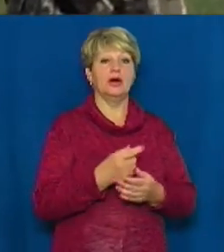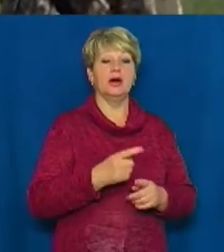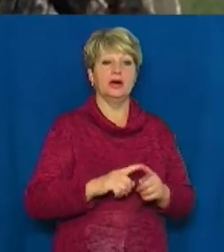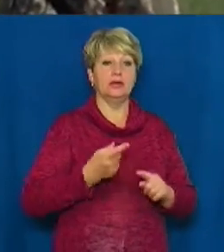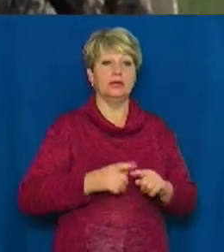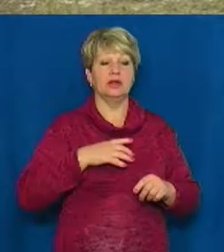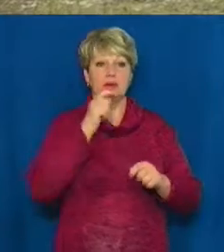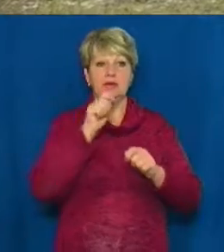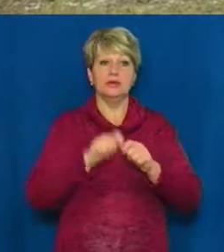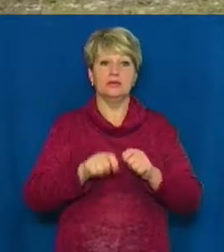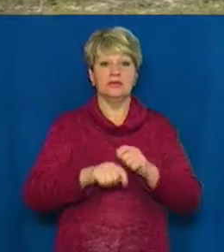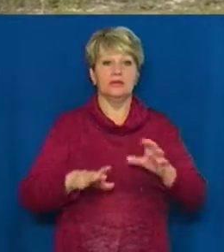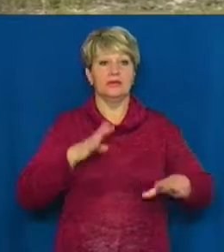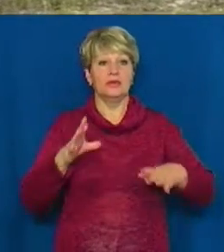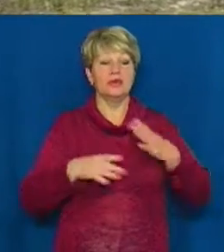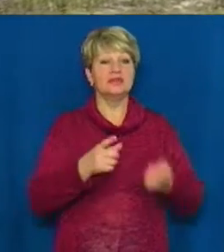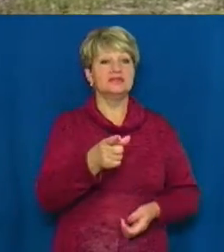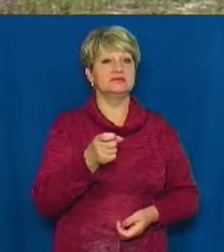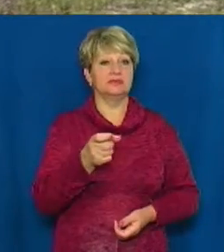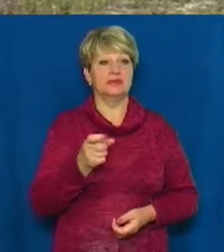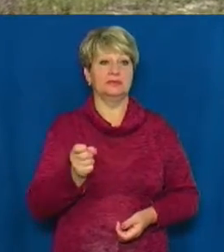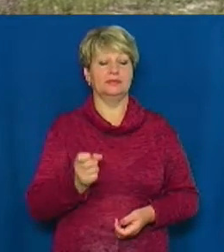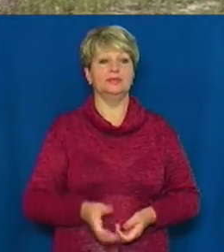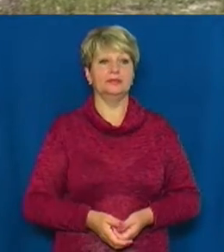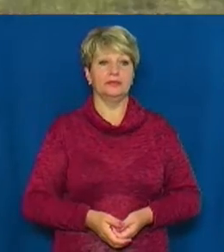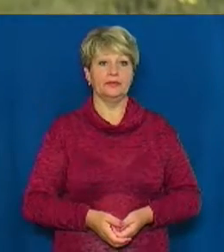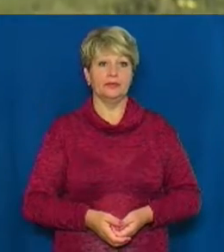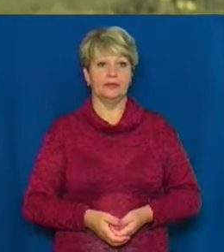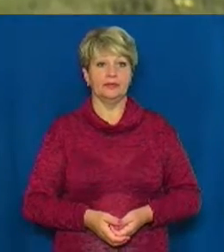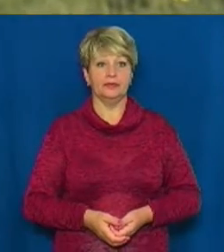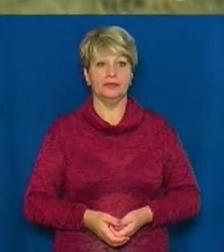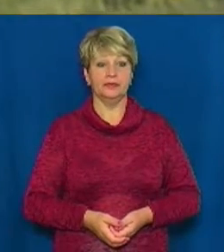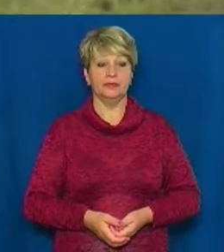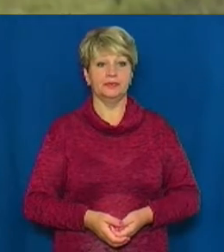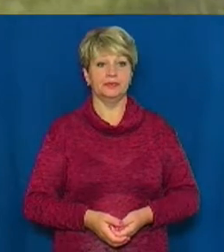пістолета Макарова та АК-74.